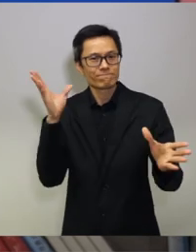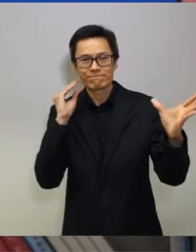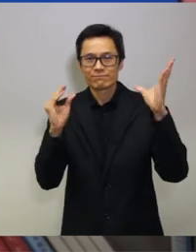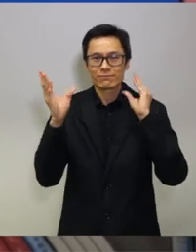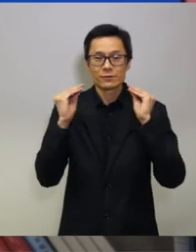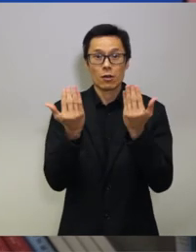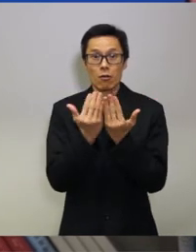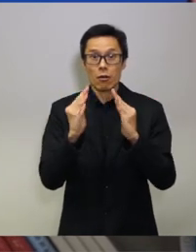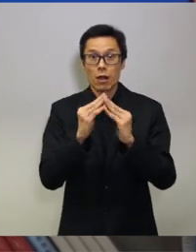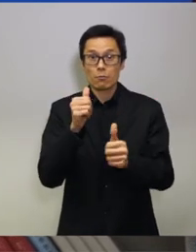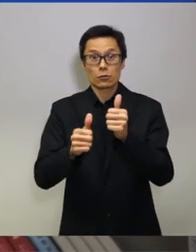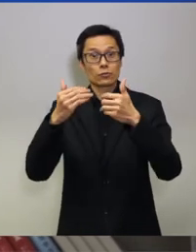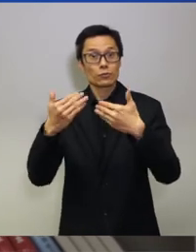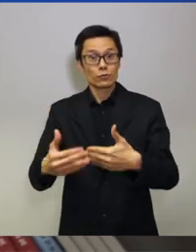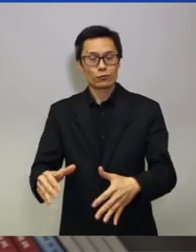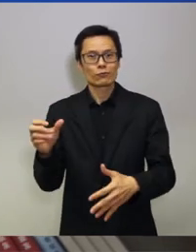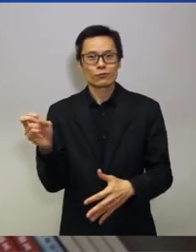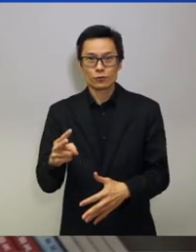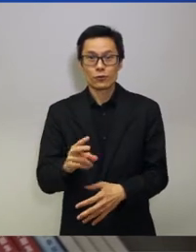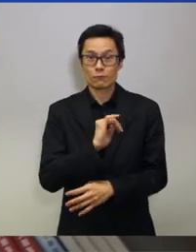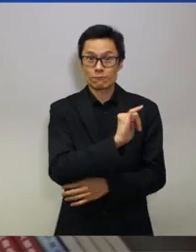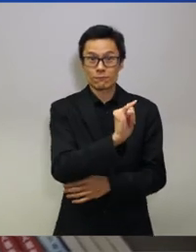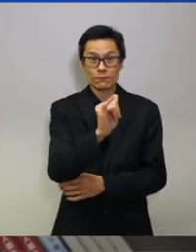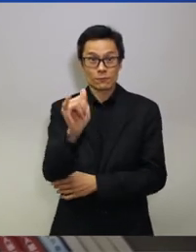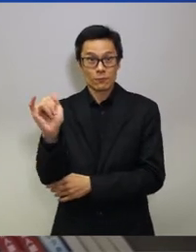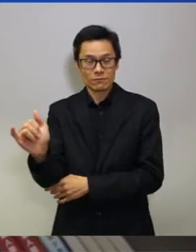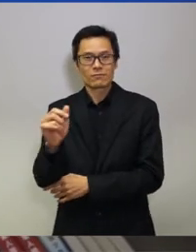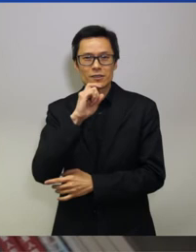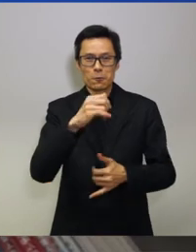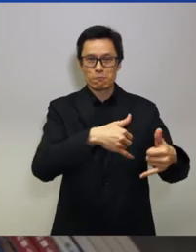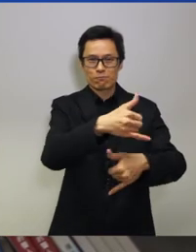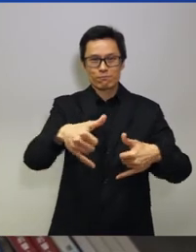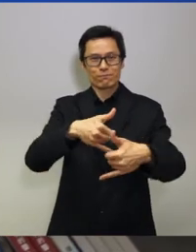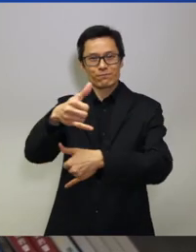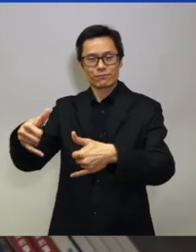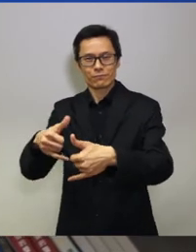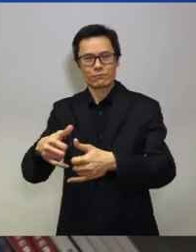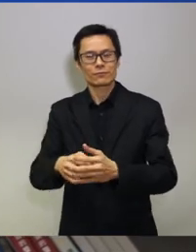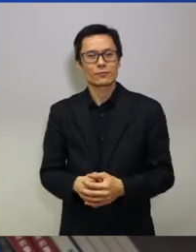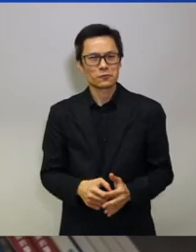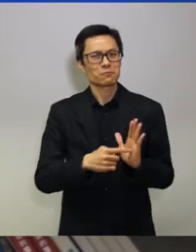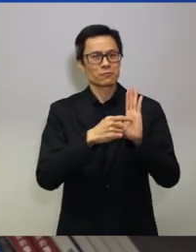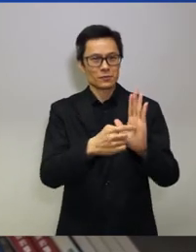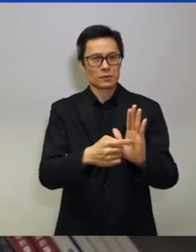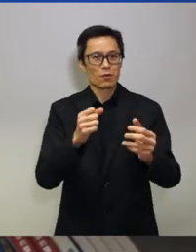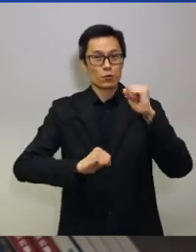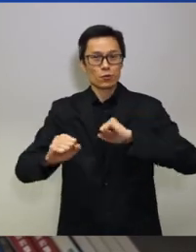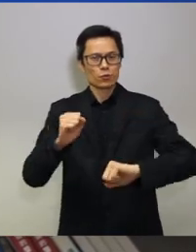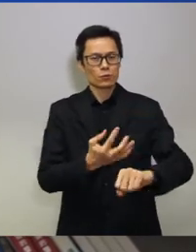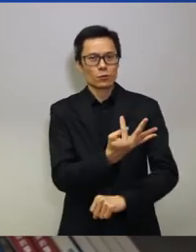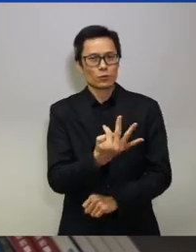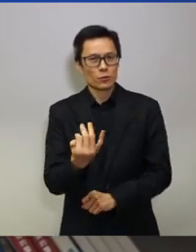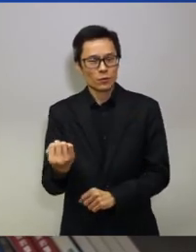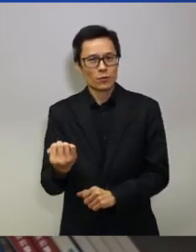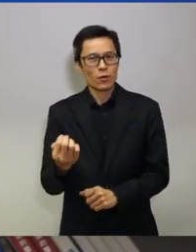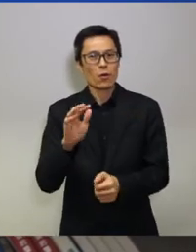比賽之後亦都拿著這首歌去到不同的地方去表演。由此可見，其實這個活動的多元化是可